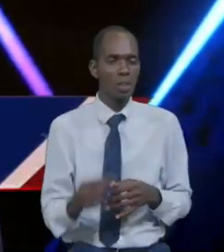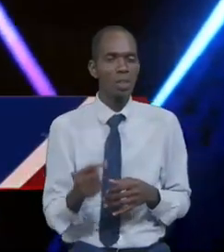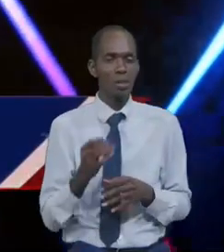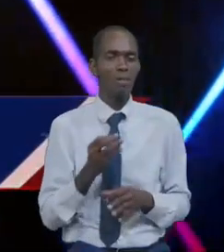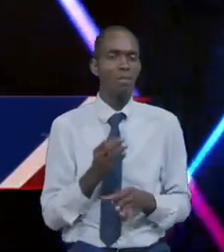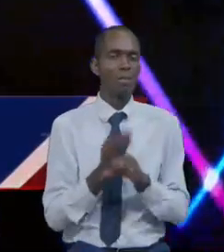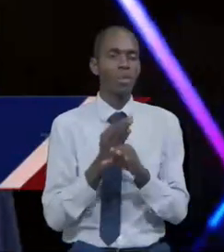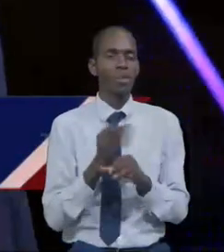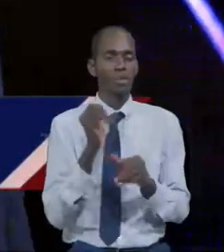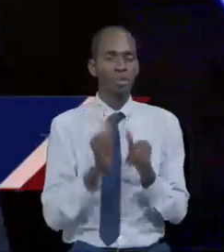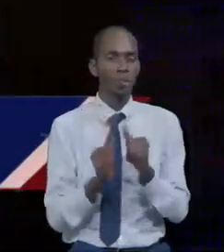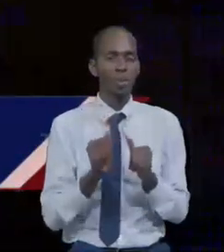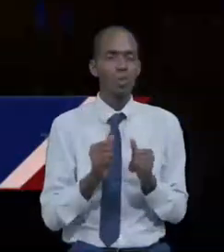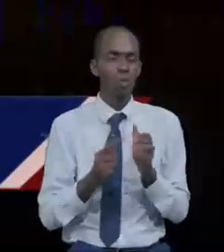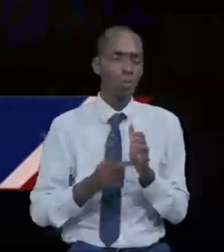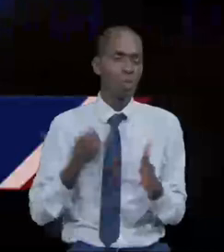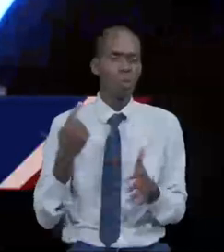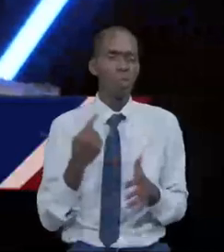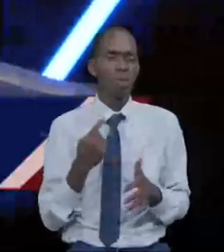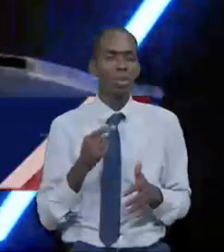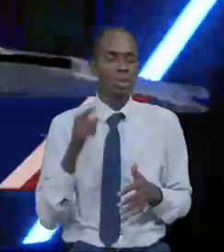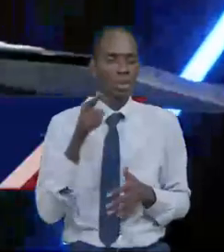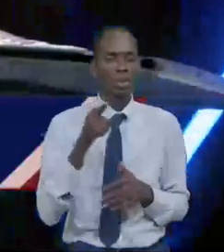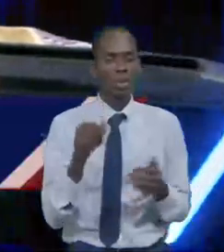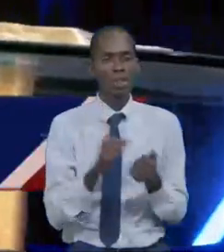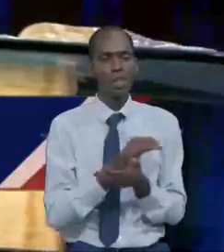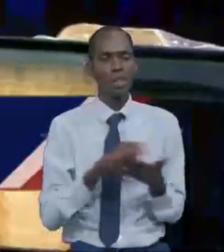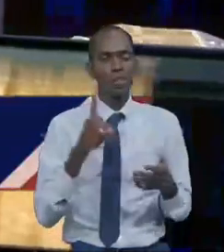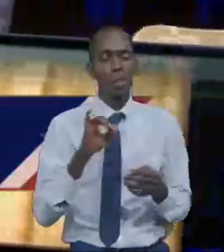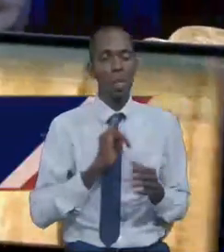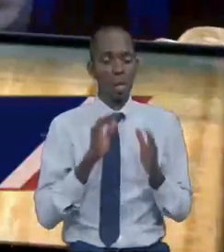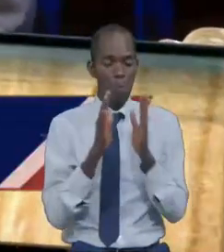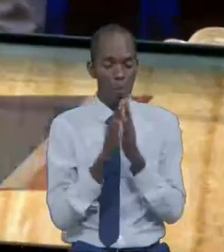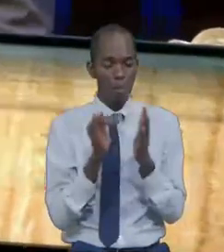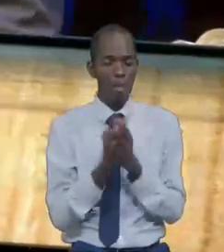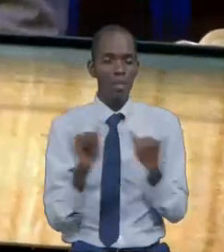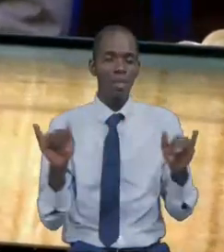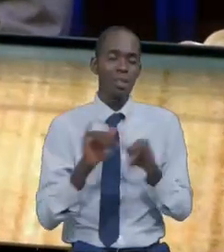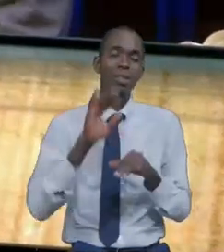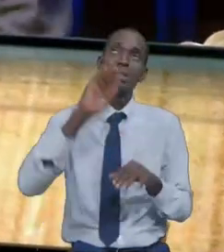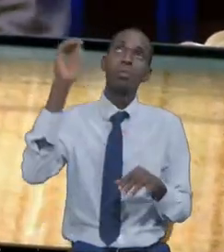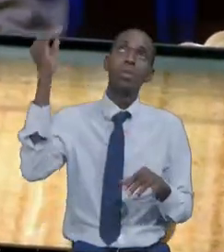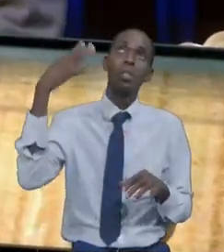maintenant la foi qu'il s'efforçait alors de détruire. Je prie que la même grâce